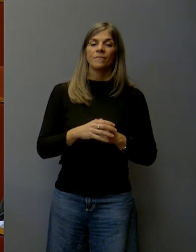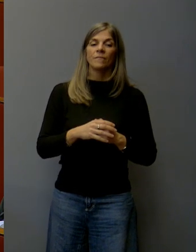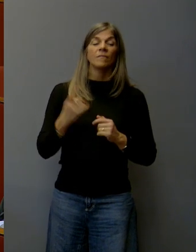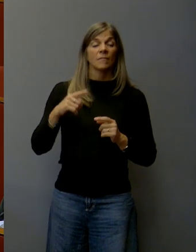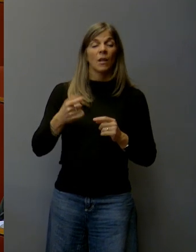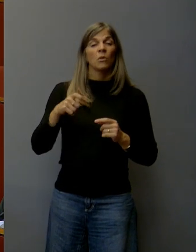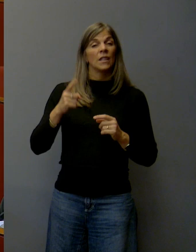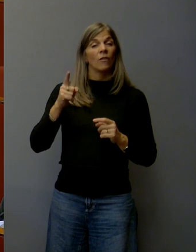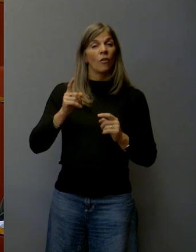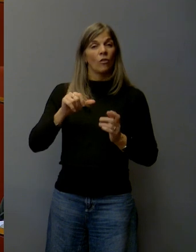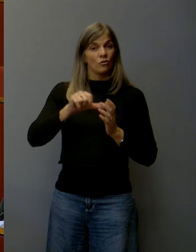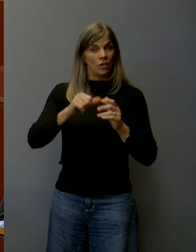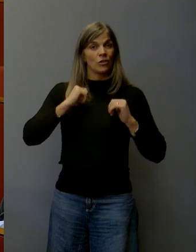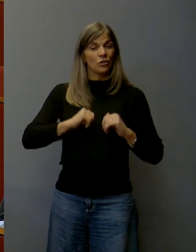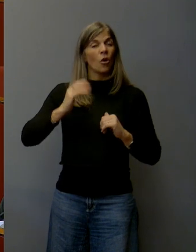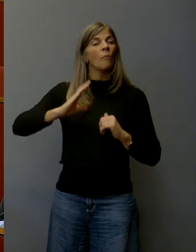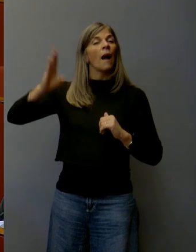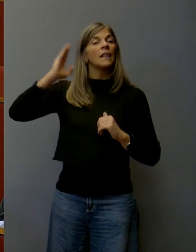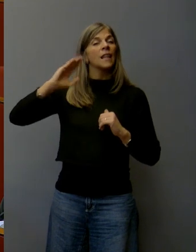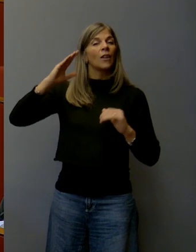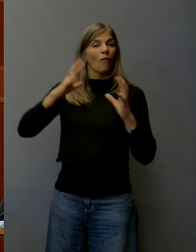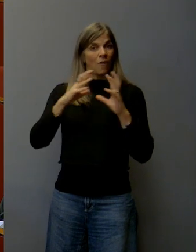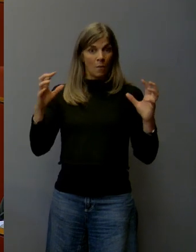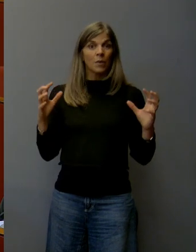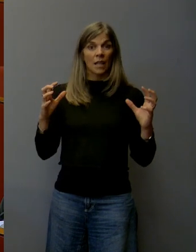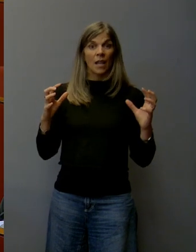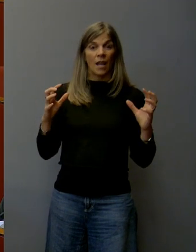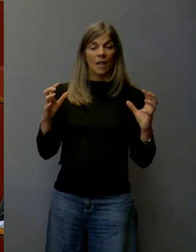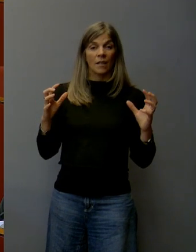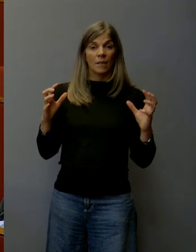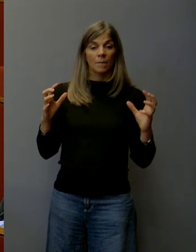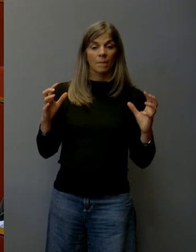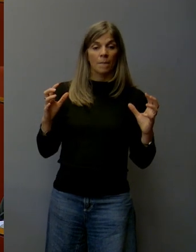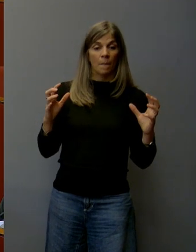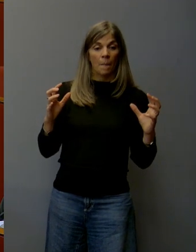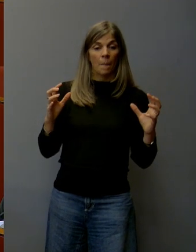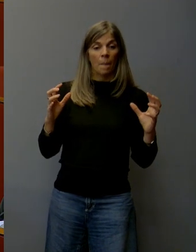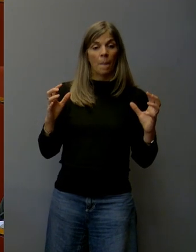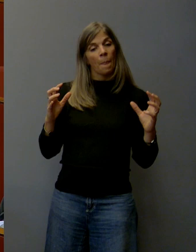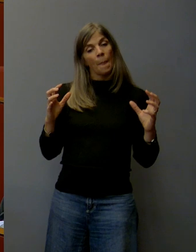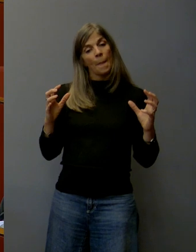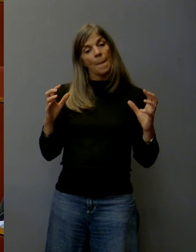era prima un una fabbrica e abbiamo